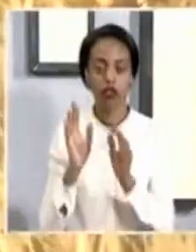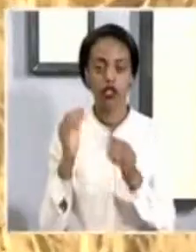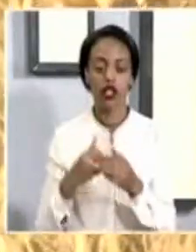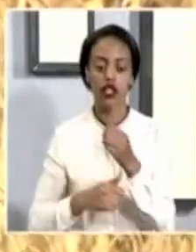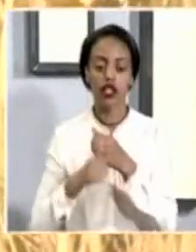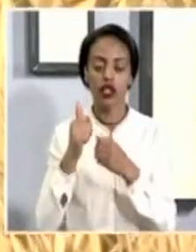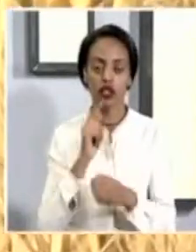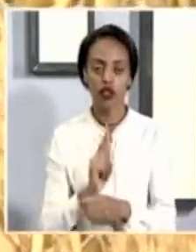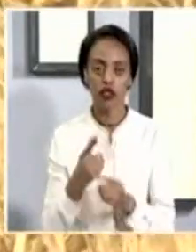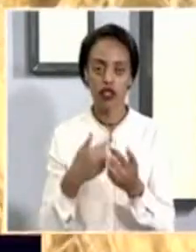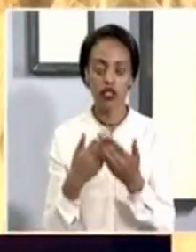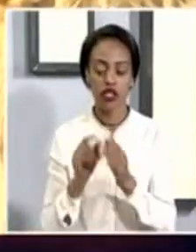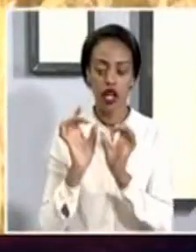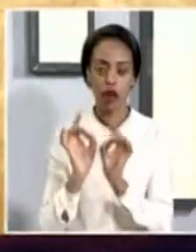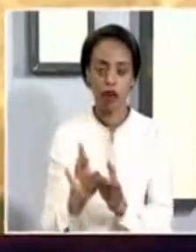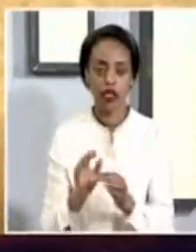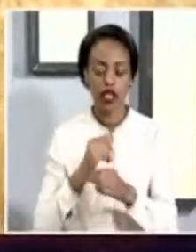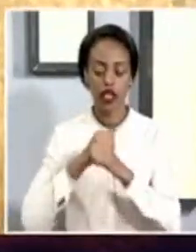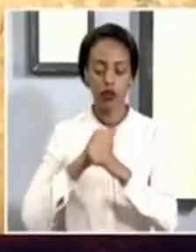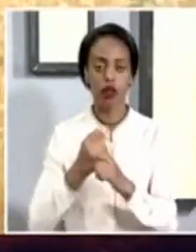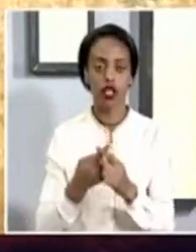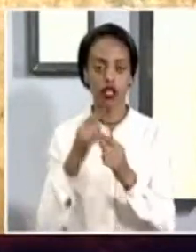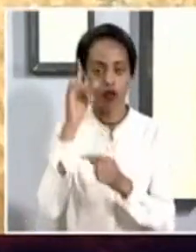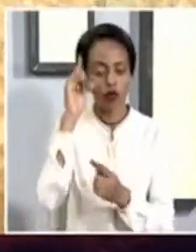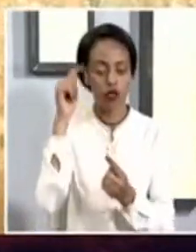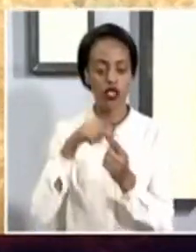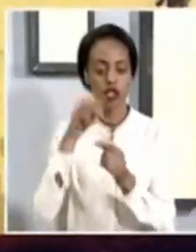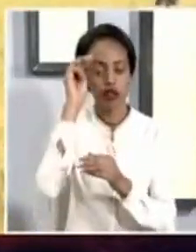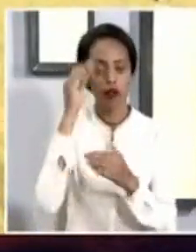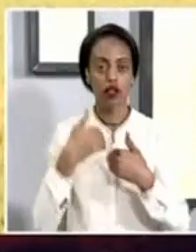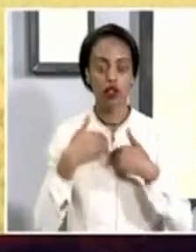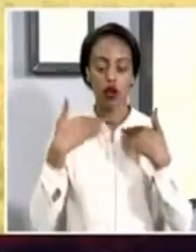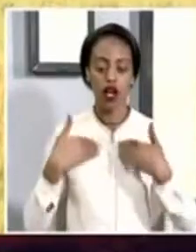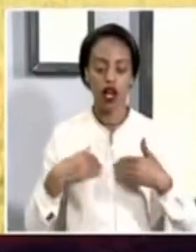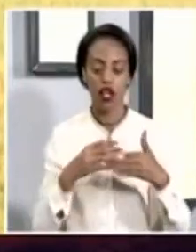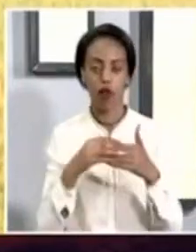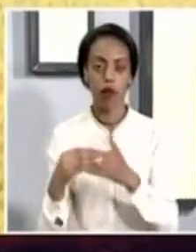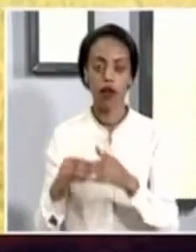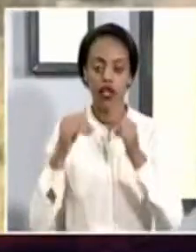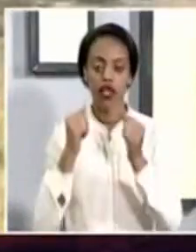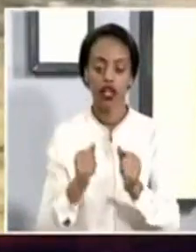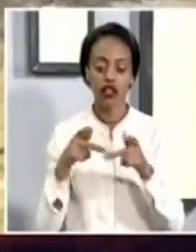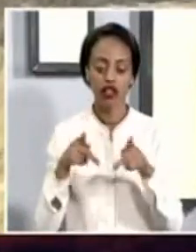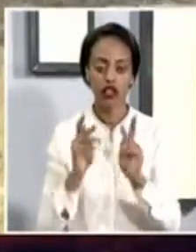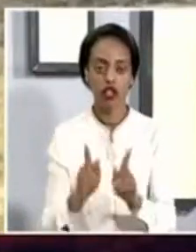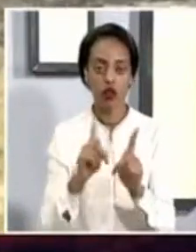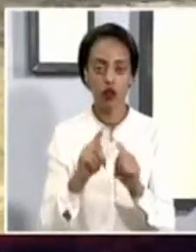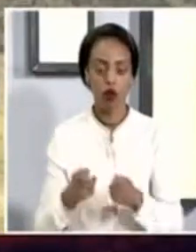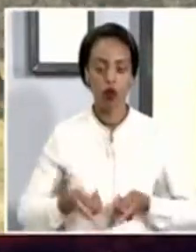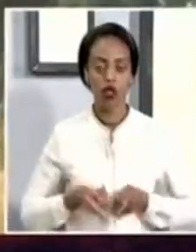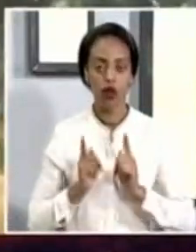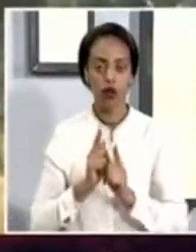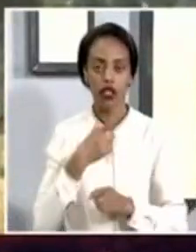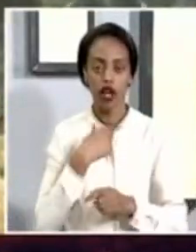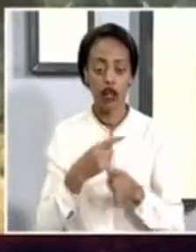እናጓነፈ መፂ እዩ ነቲ ወራር ዕስለንበጣ ንምምካት ካብ ዞባ ክሳብ ጣብያ ዘለዉ ኣካላት ኣመራርሓን ክኢላታት ሕርሻን ከምኡውን ነበርቲ